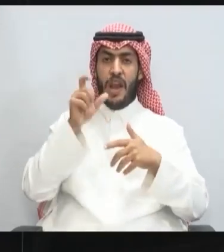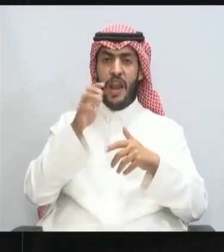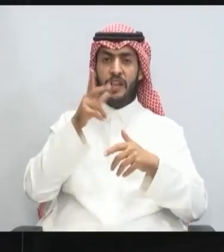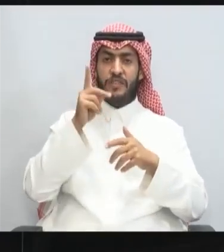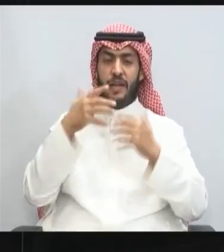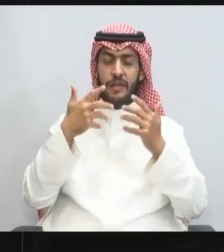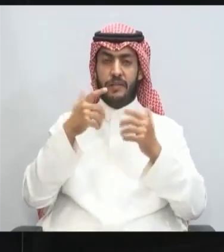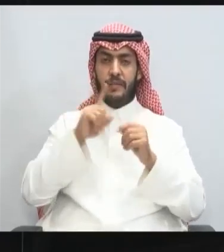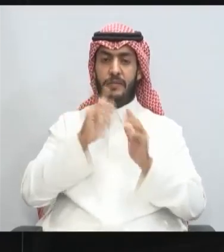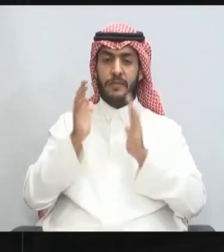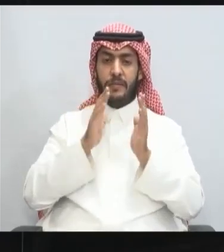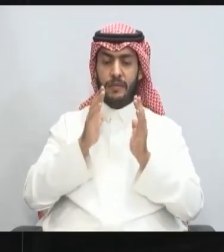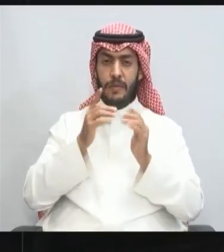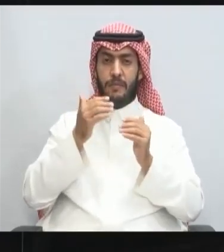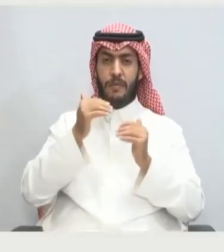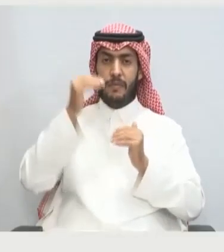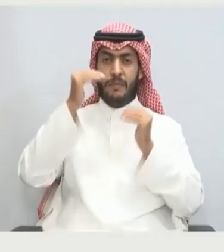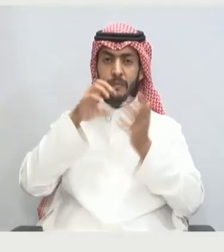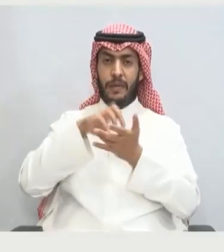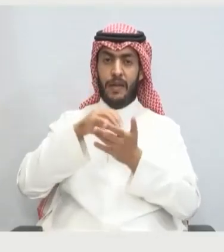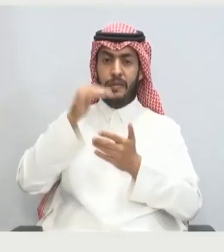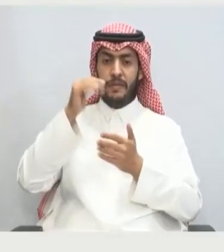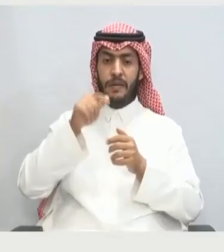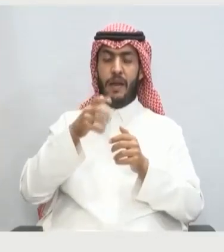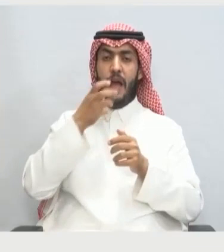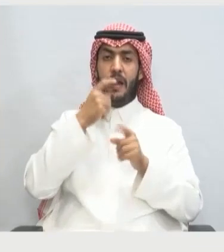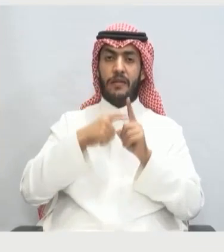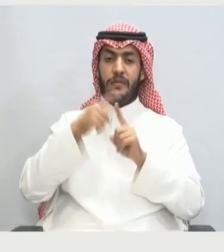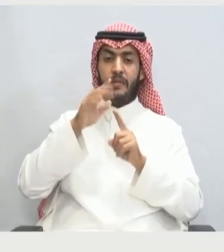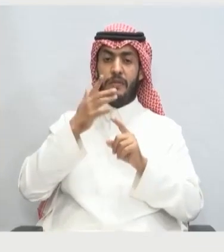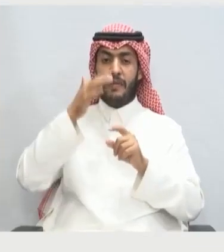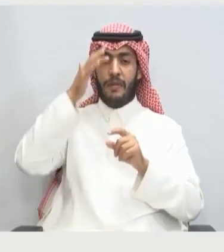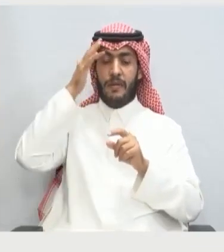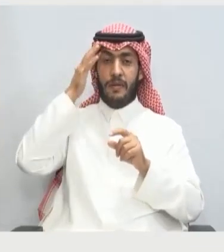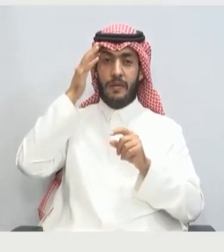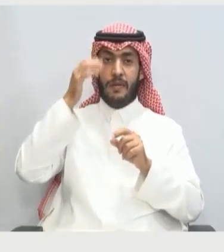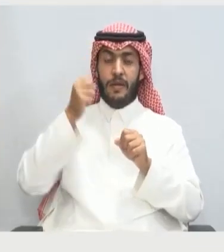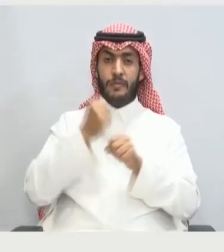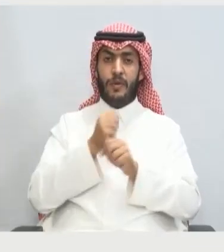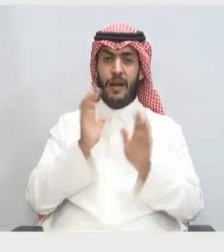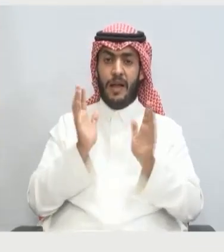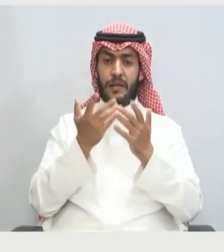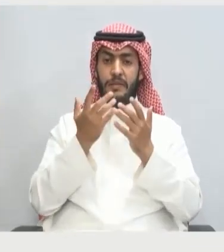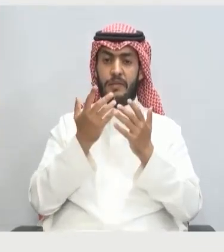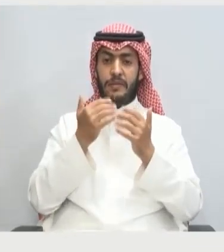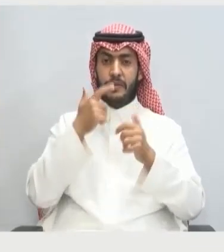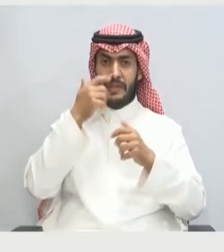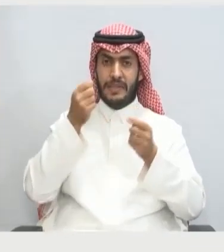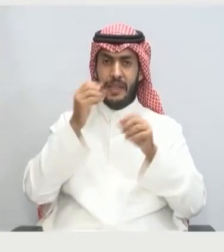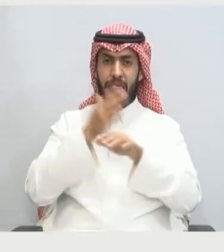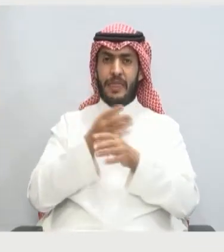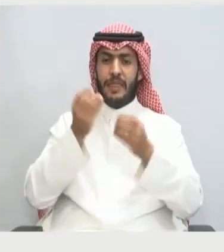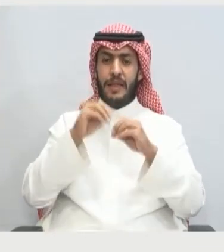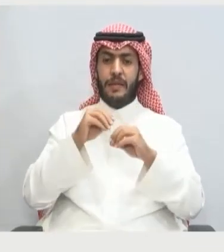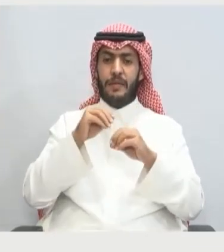تقوم به ما بين الاماكن والمرتفعات كذلك ترتفع درجه حراره جسمك عندما تقوم بانشطه شاقه او